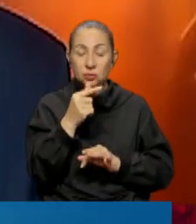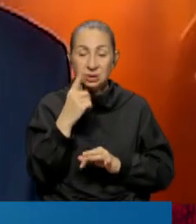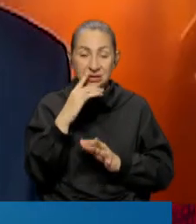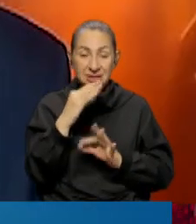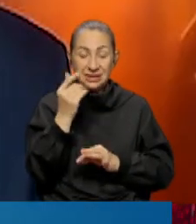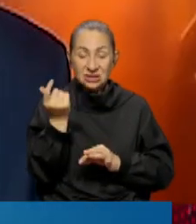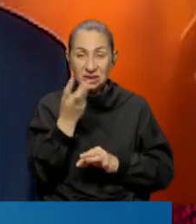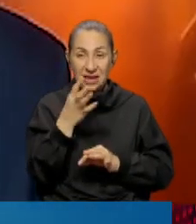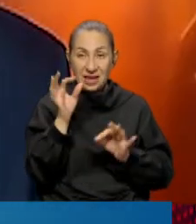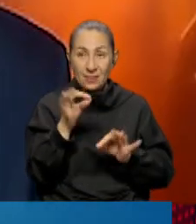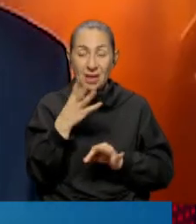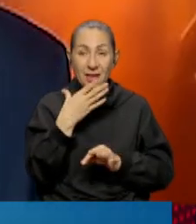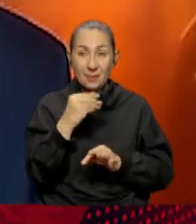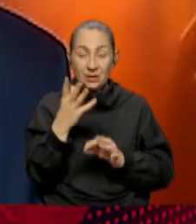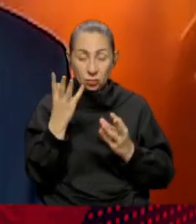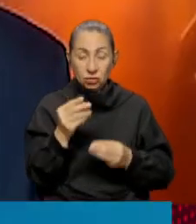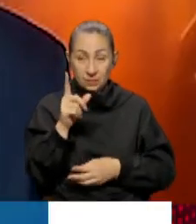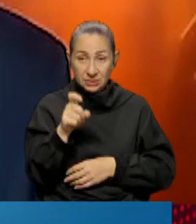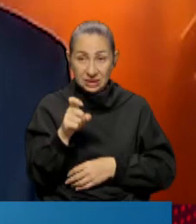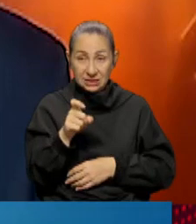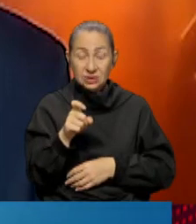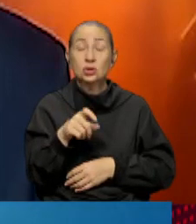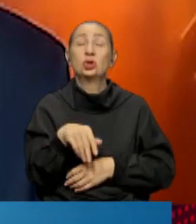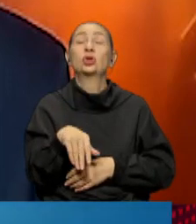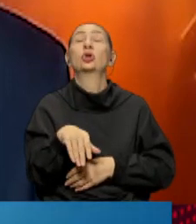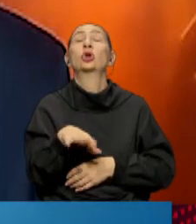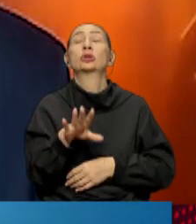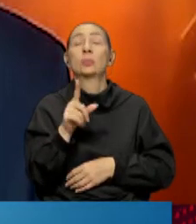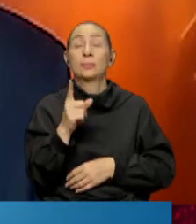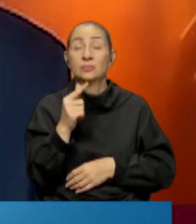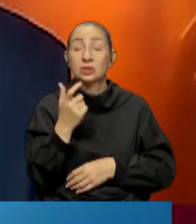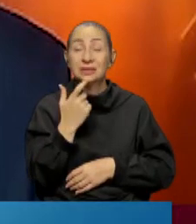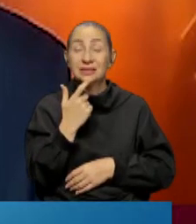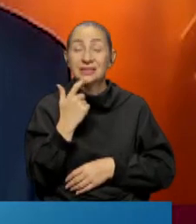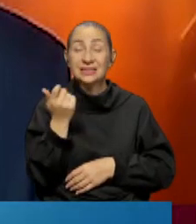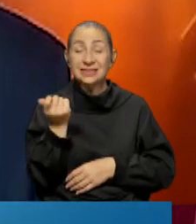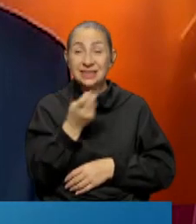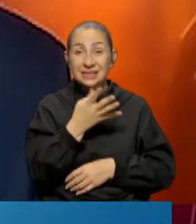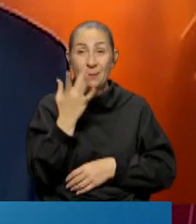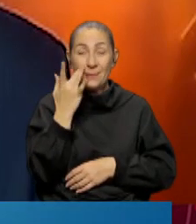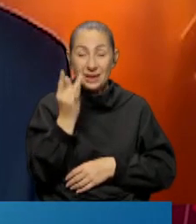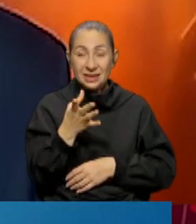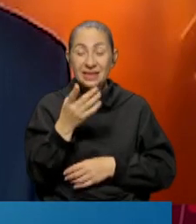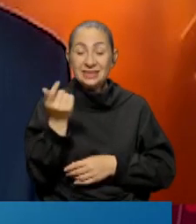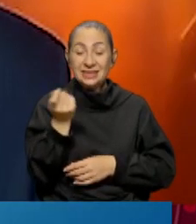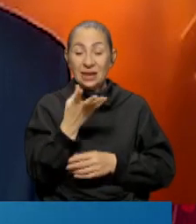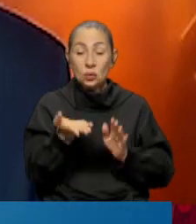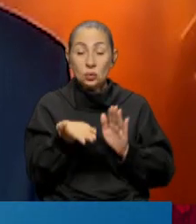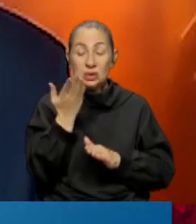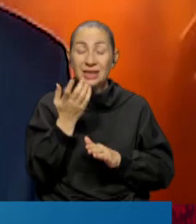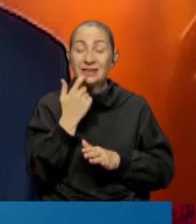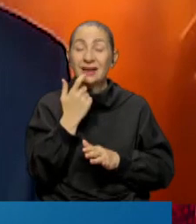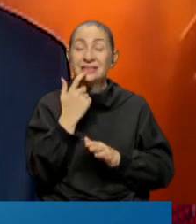milyon kişi hemen emekli edilecek mi? Yoksa bu 1,5 milyon sayısı belirlendi. Sayı yüksek